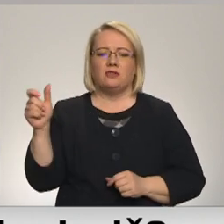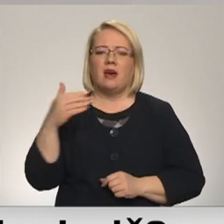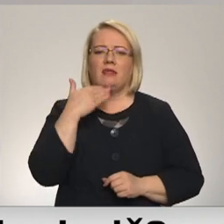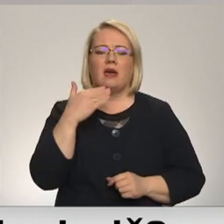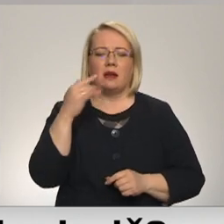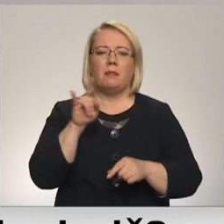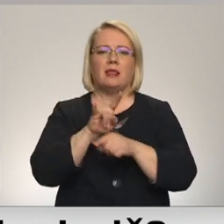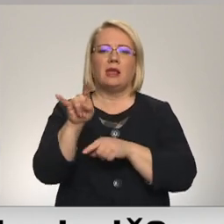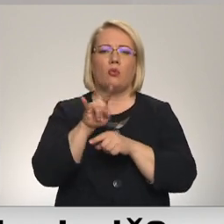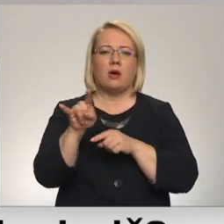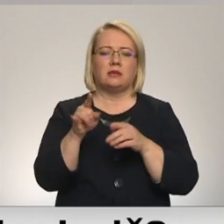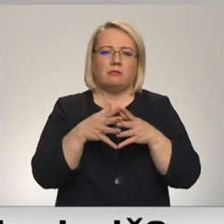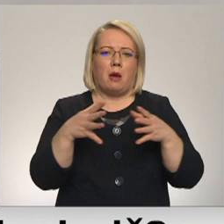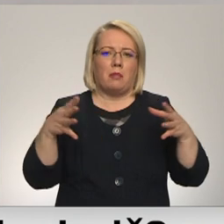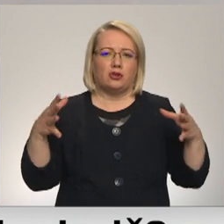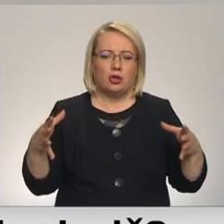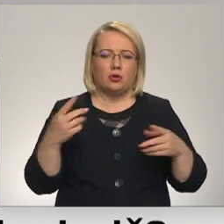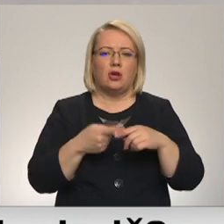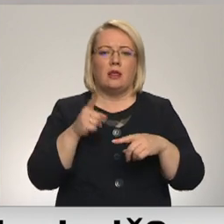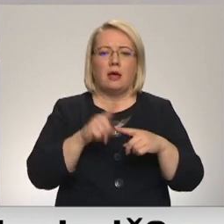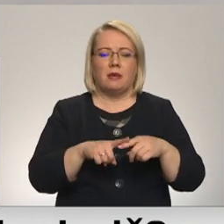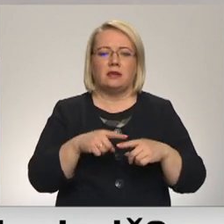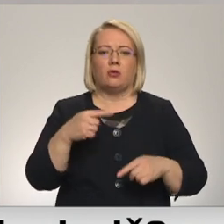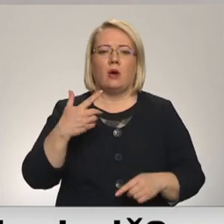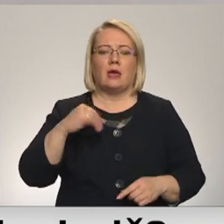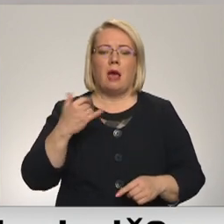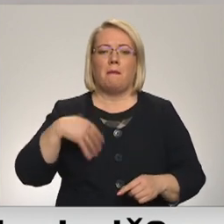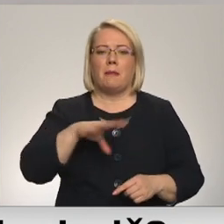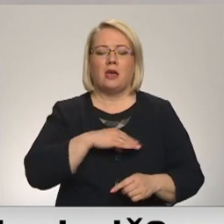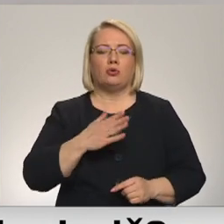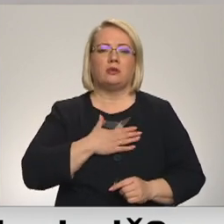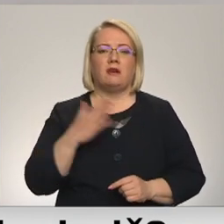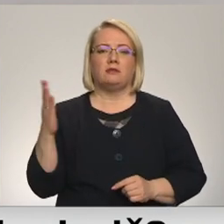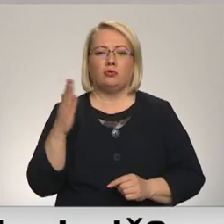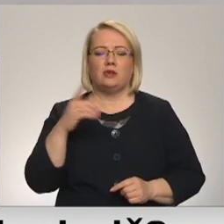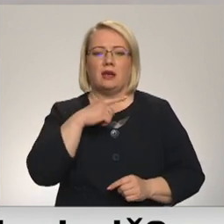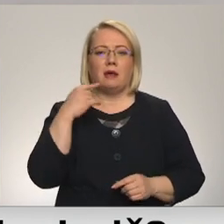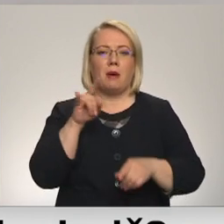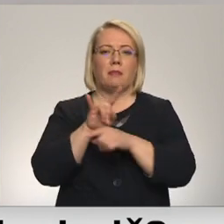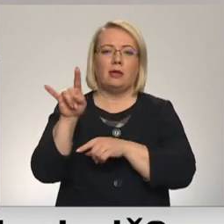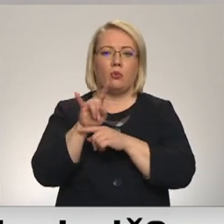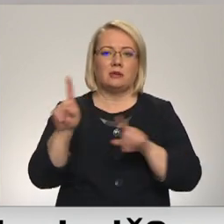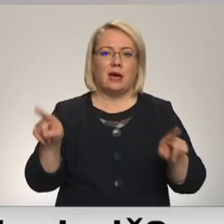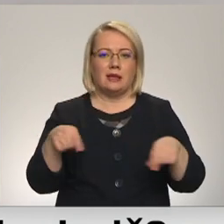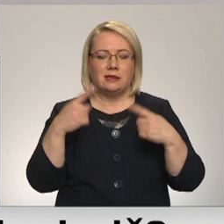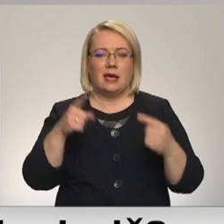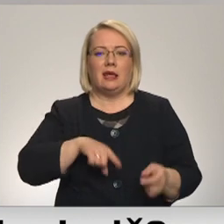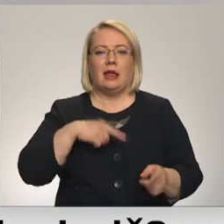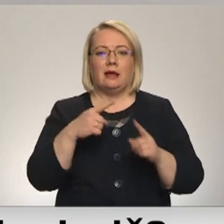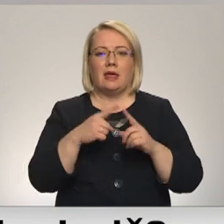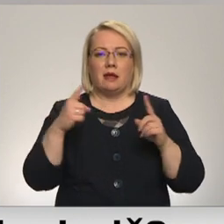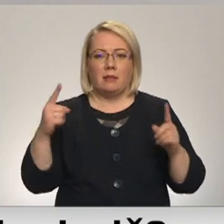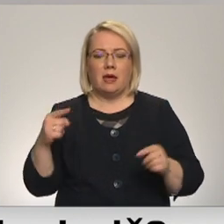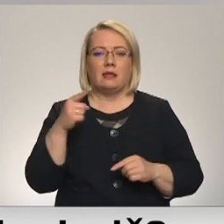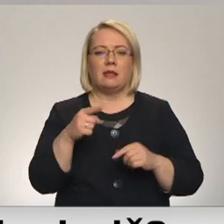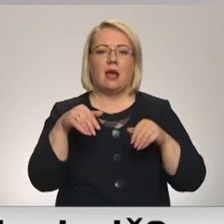lidošas paplašināšanos. Līdz ar to, ja mēs no savas puses vēlamies lidostas attīstību arī ilgtermiņā, tad